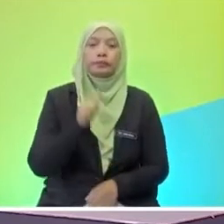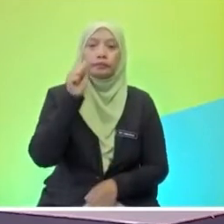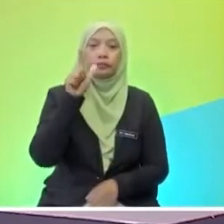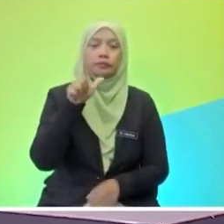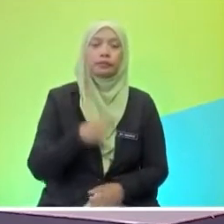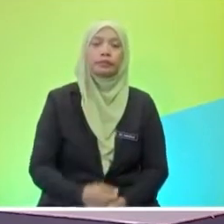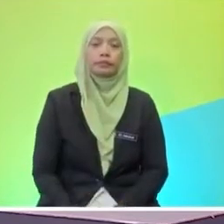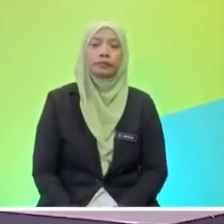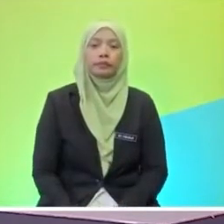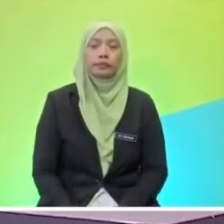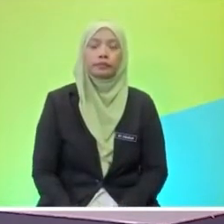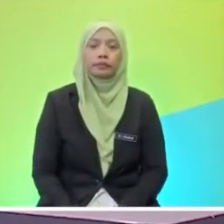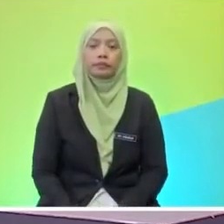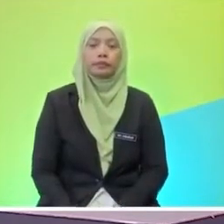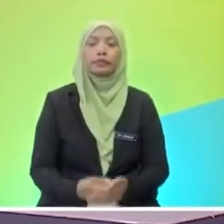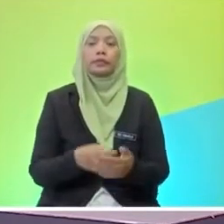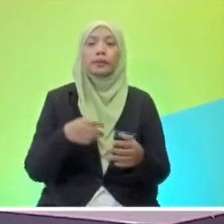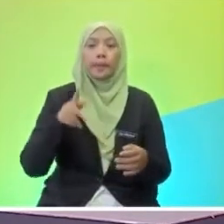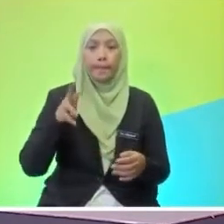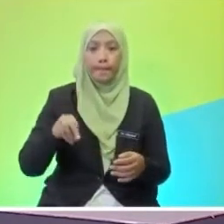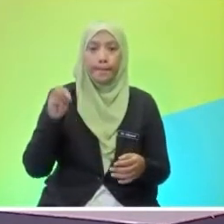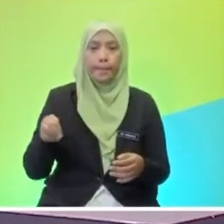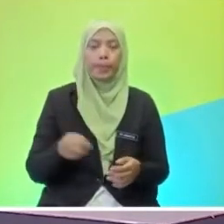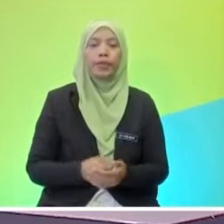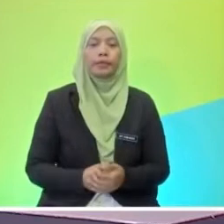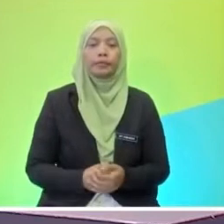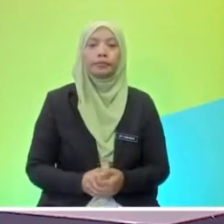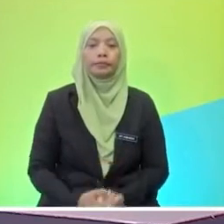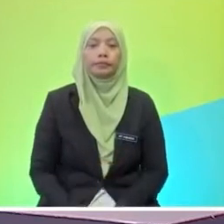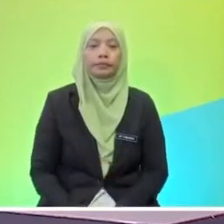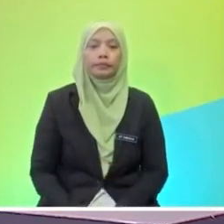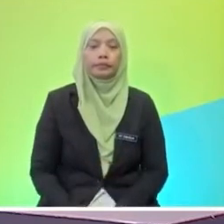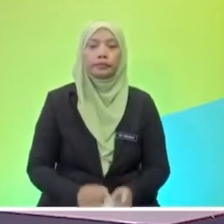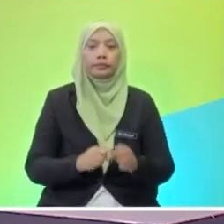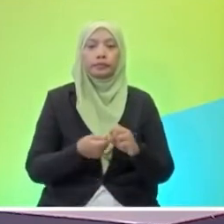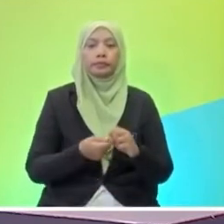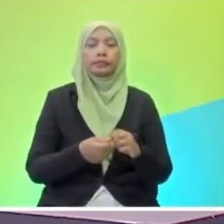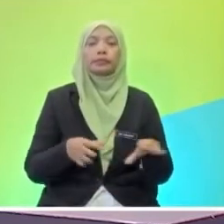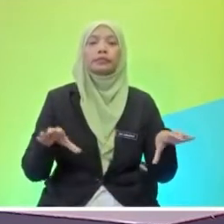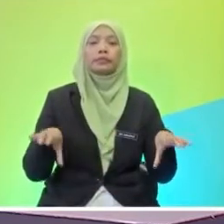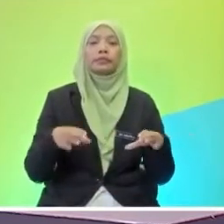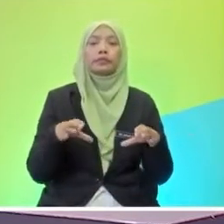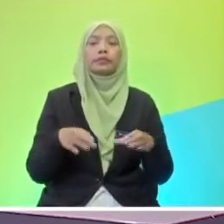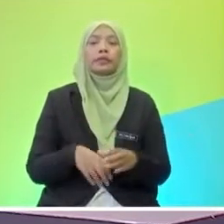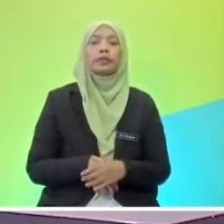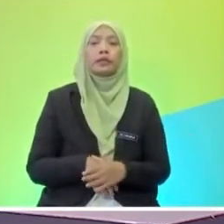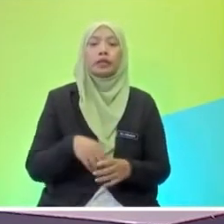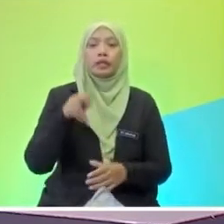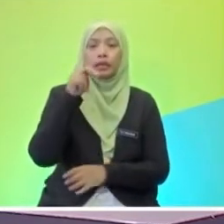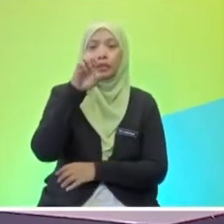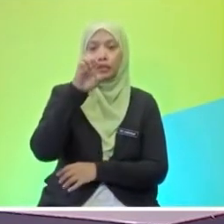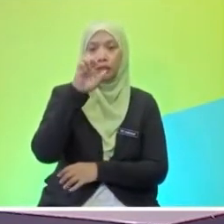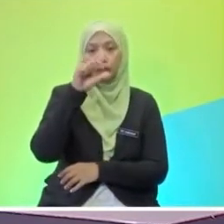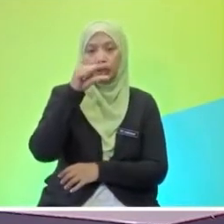pelajar-pelajar di putus soalnya agak belajar membuat pengomposan Jadi mereka di